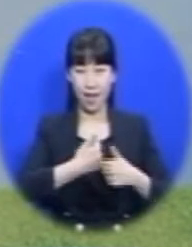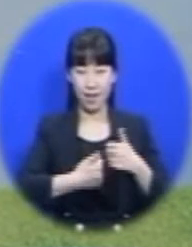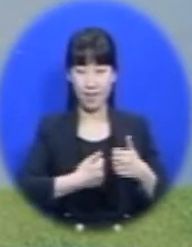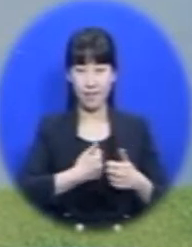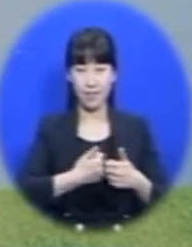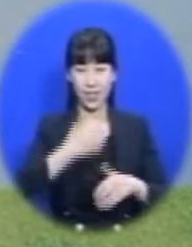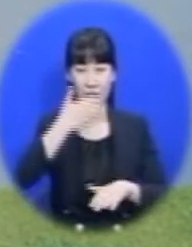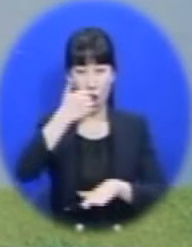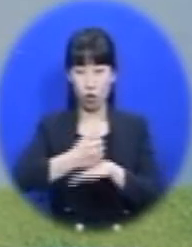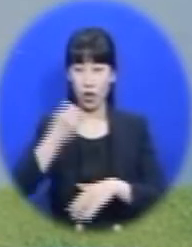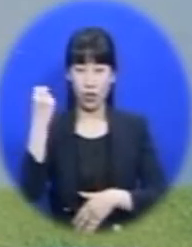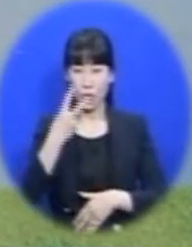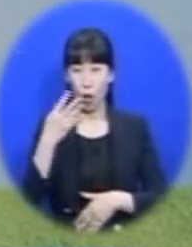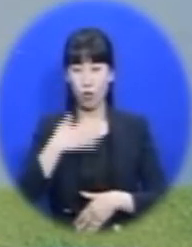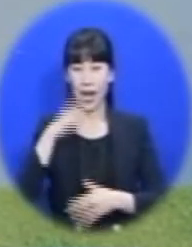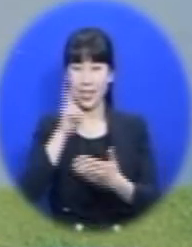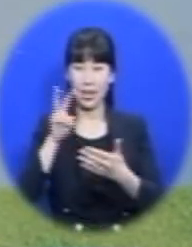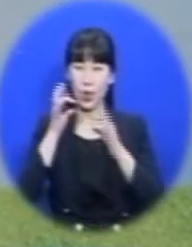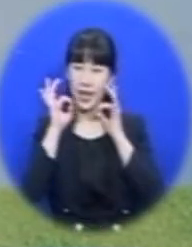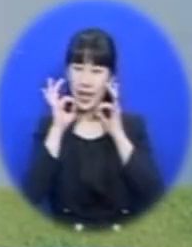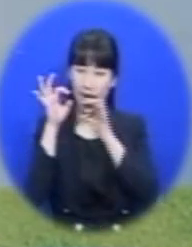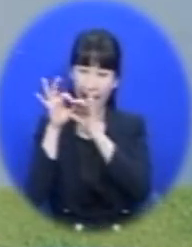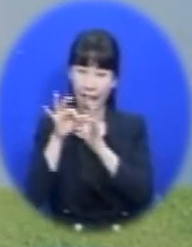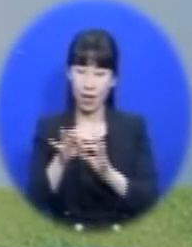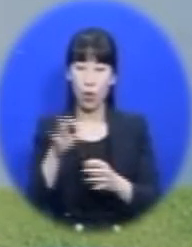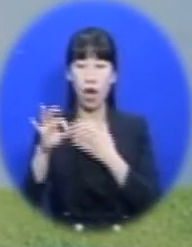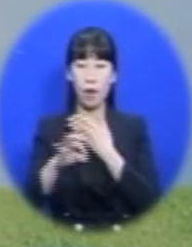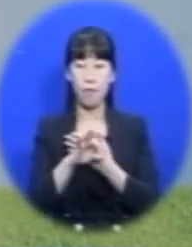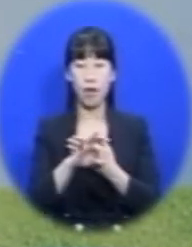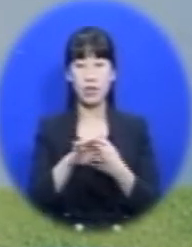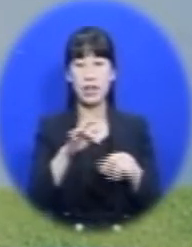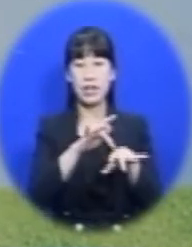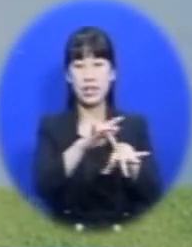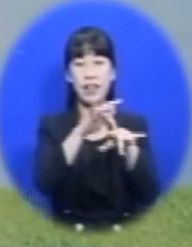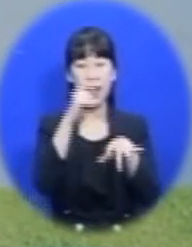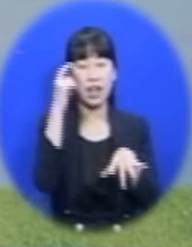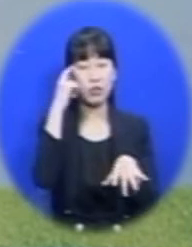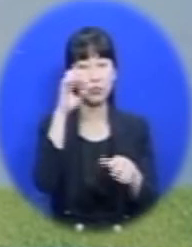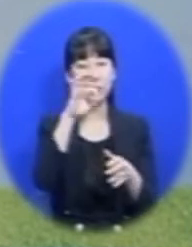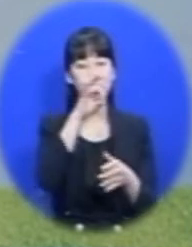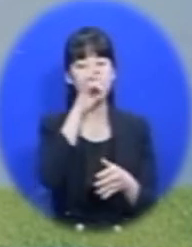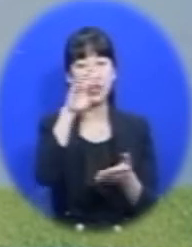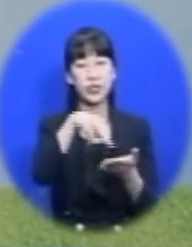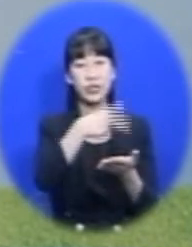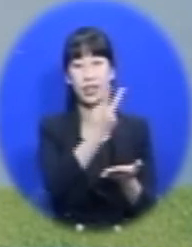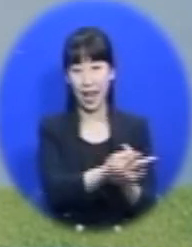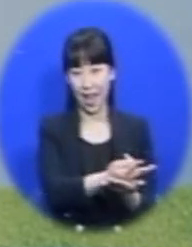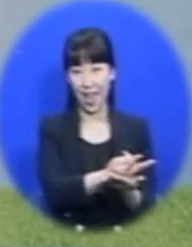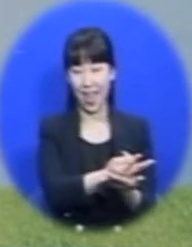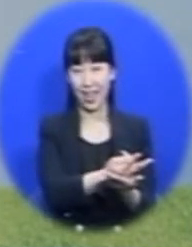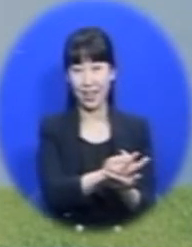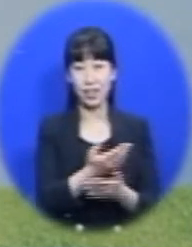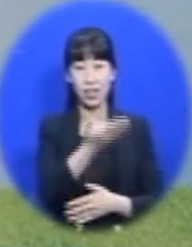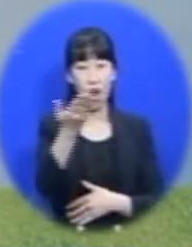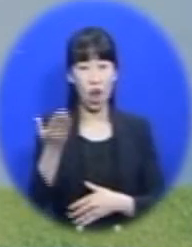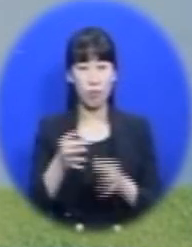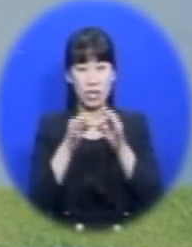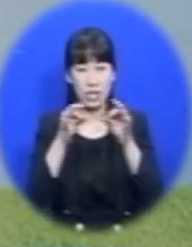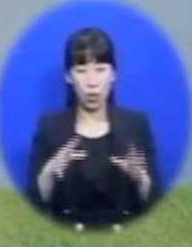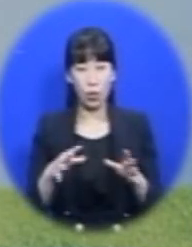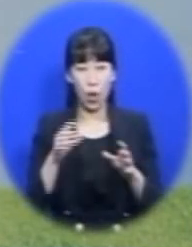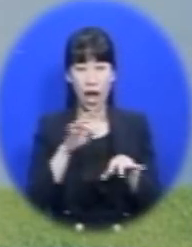그러다가 우리가 또 찬송을 계속하면 졸도해버립니다, 사탄이. 여러분, 그동안에 사탄에게 얼마나 당하고